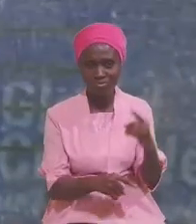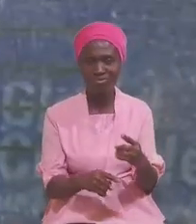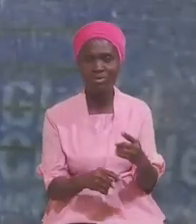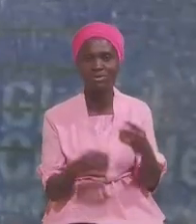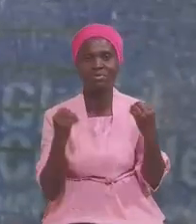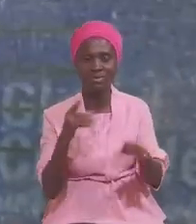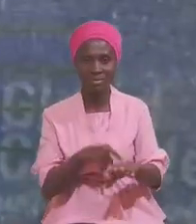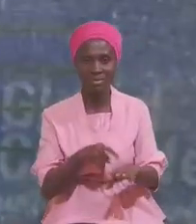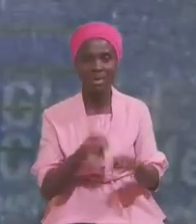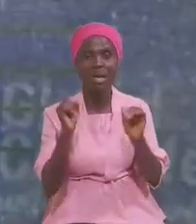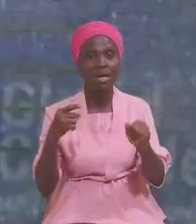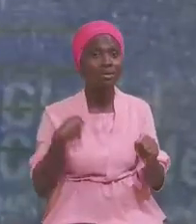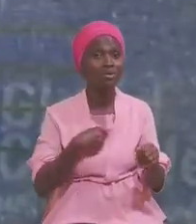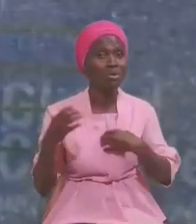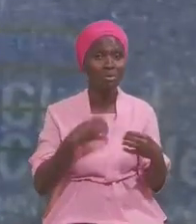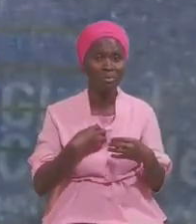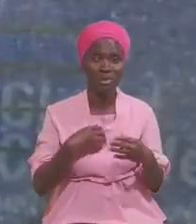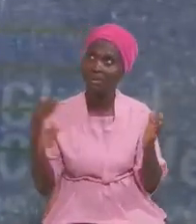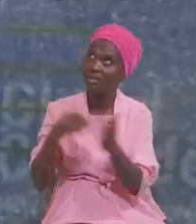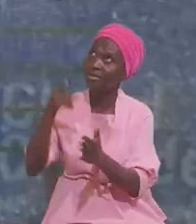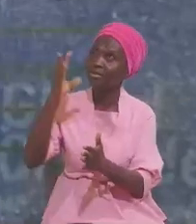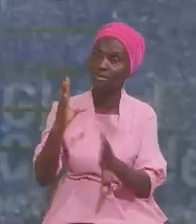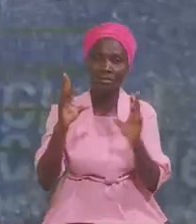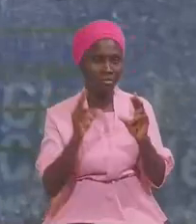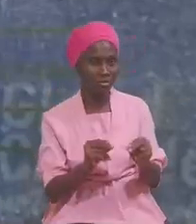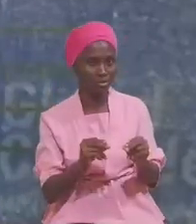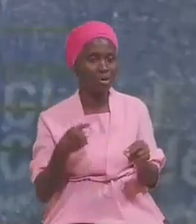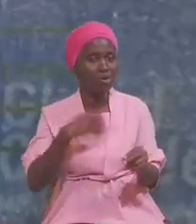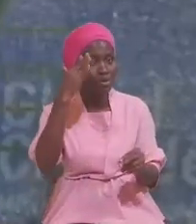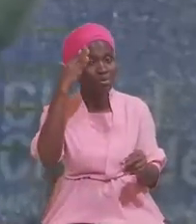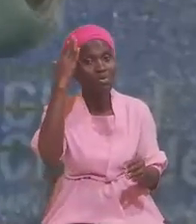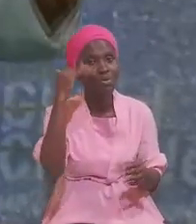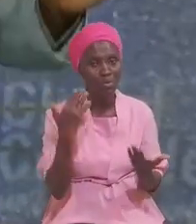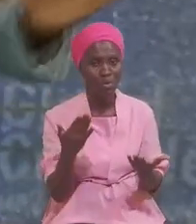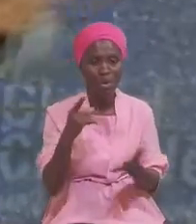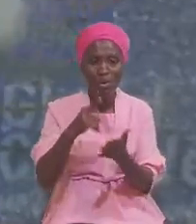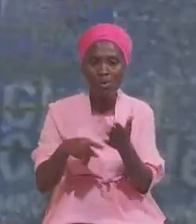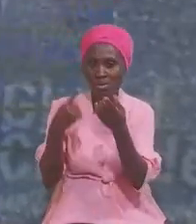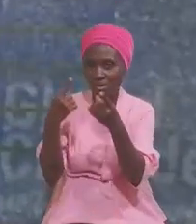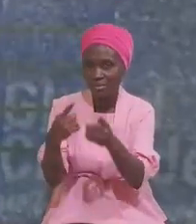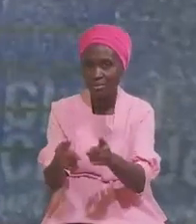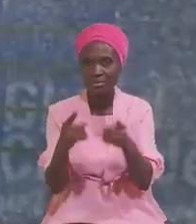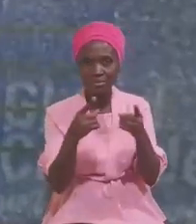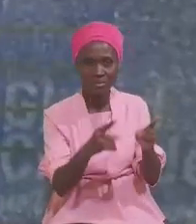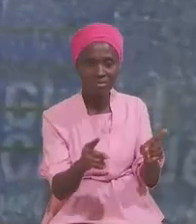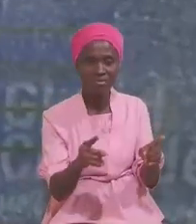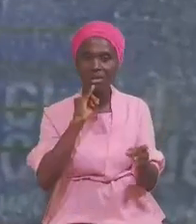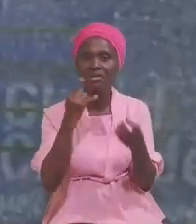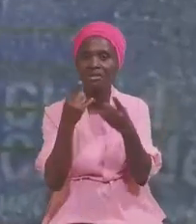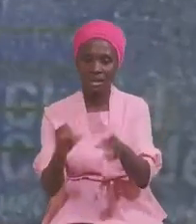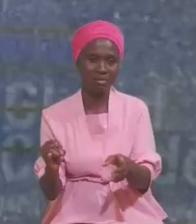plaindre de Dieu? Non, on sait ce qui se passe. Pourquoi cela? Pourquoi ceci?